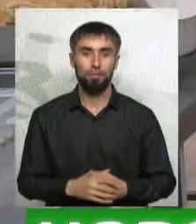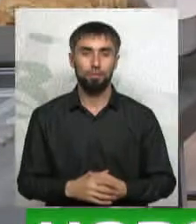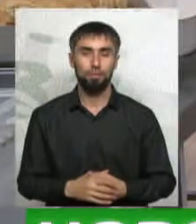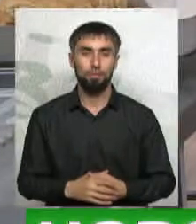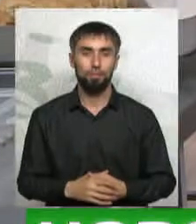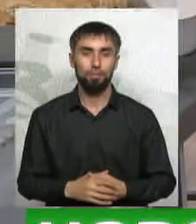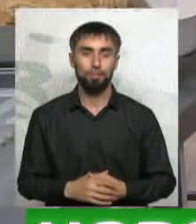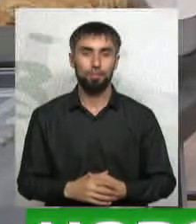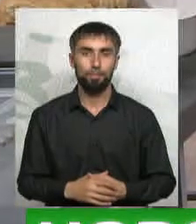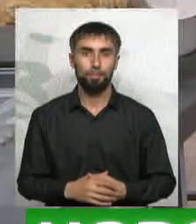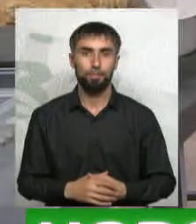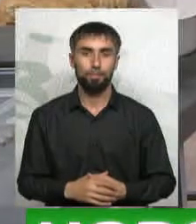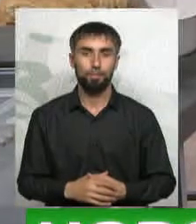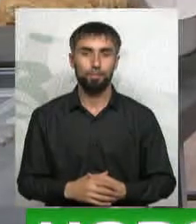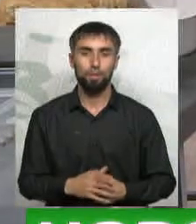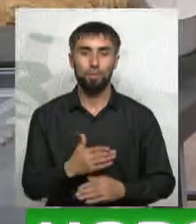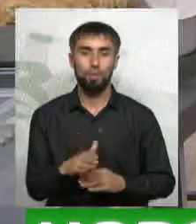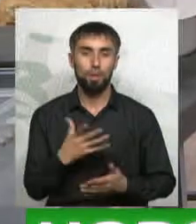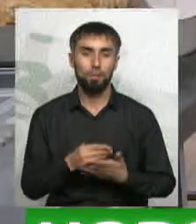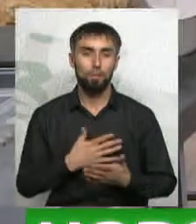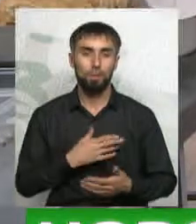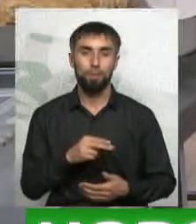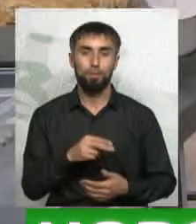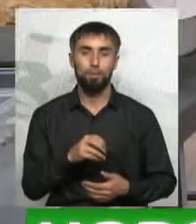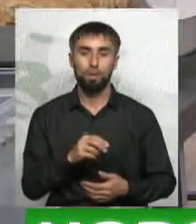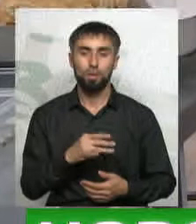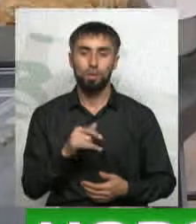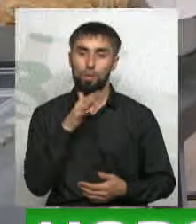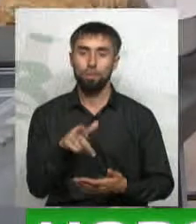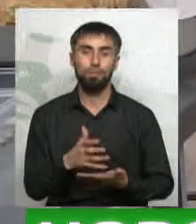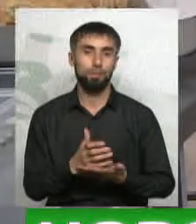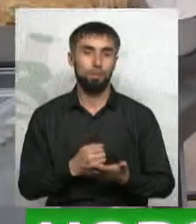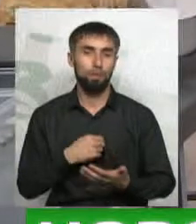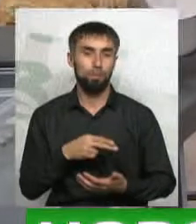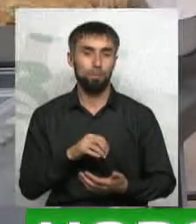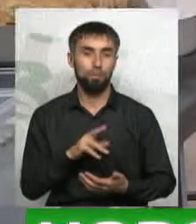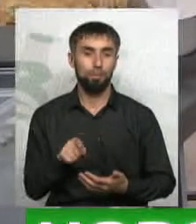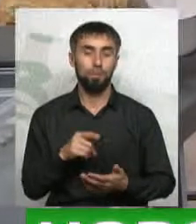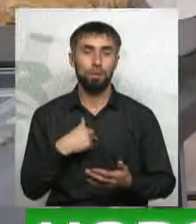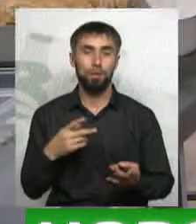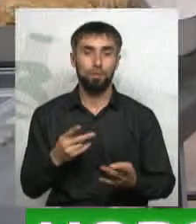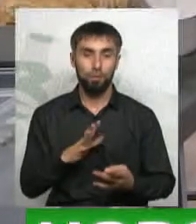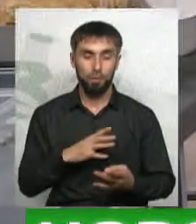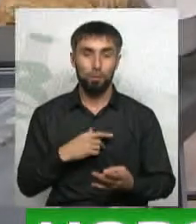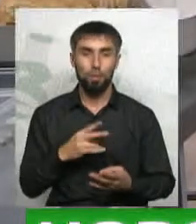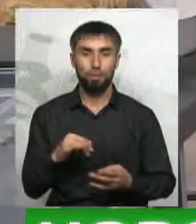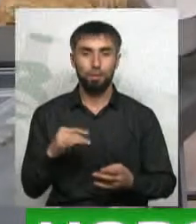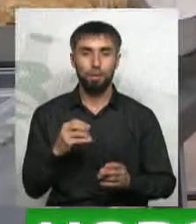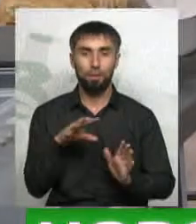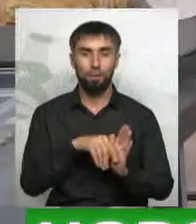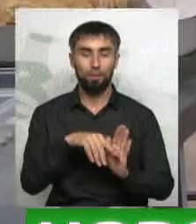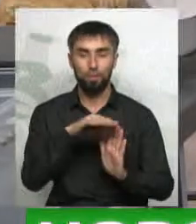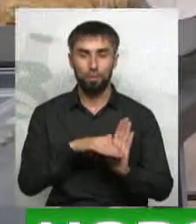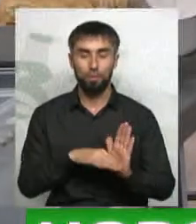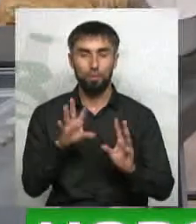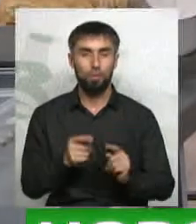новые. Кроме наших печек, которые сохранили, кроме печки, но они не входили туда,